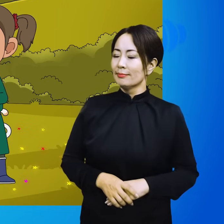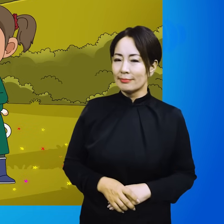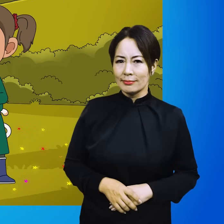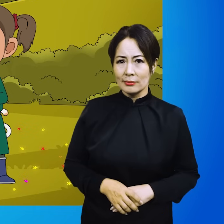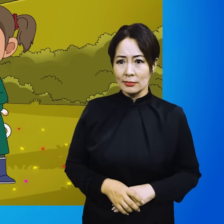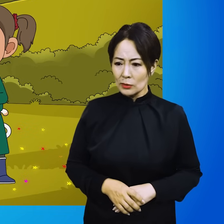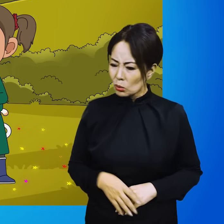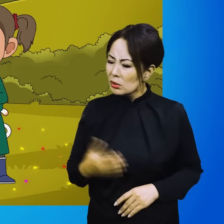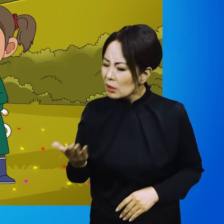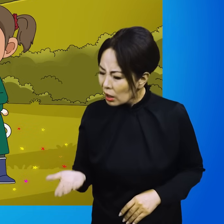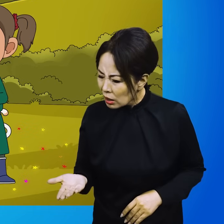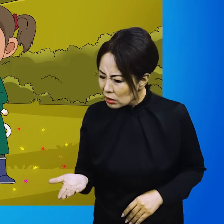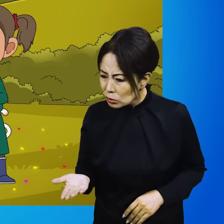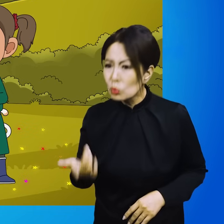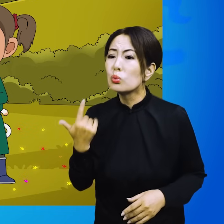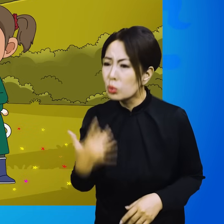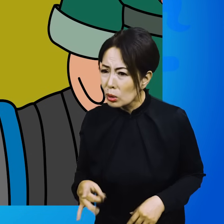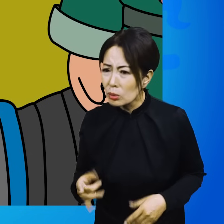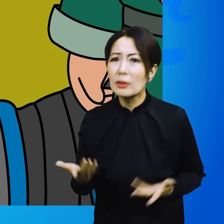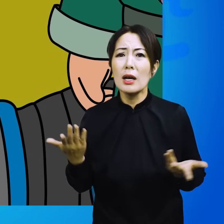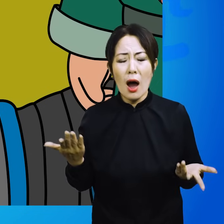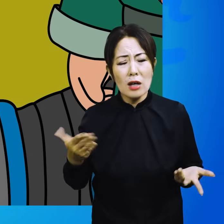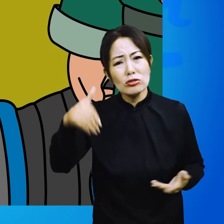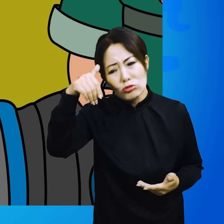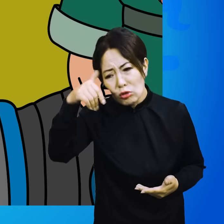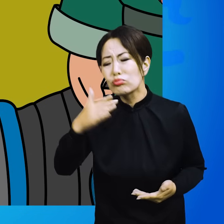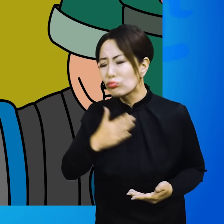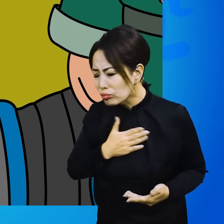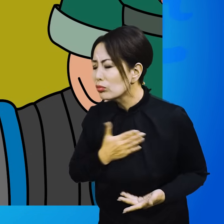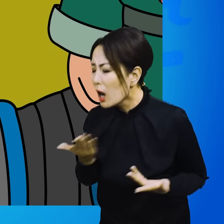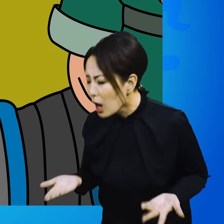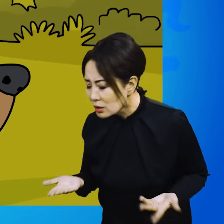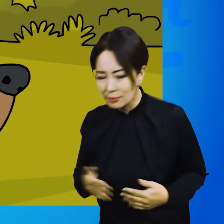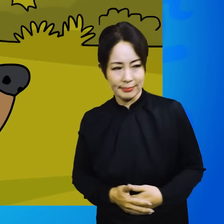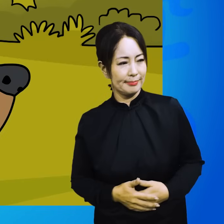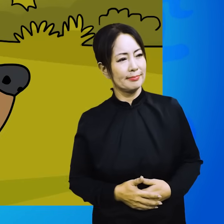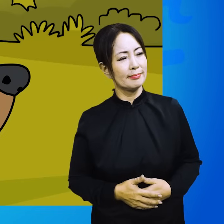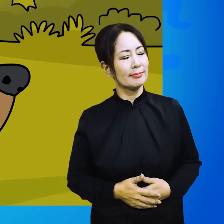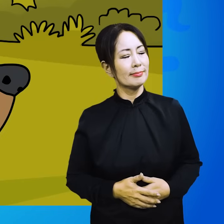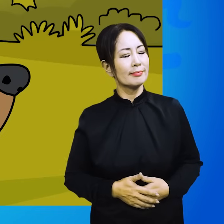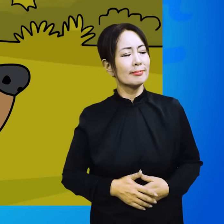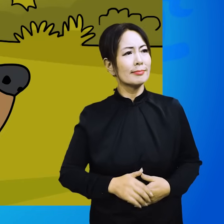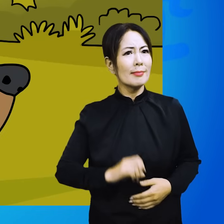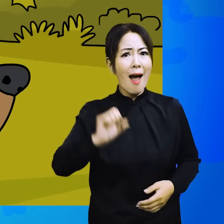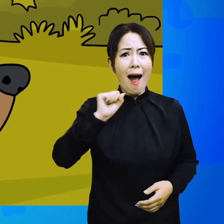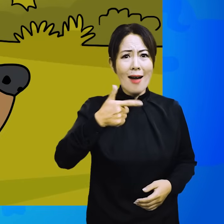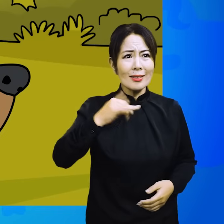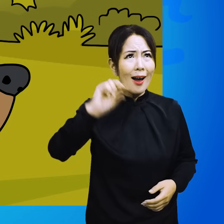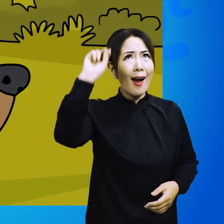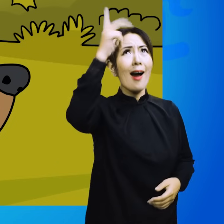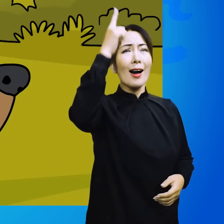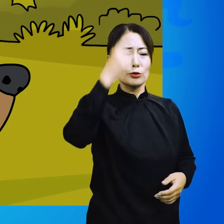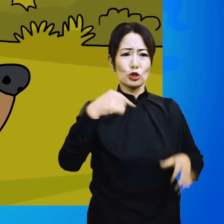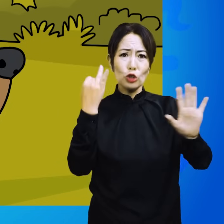Хуй. Басар мэн зүгээр үү? Яагавэ? Алтан гац ба долоон бурхан од үлгэр